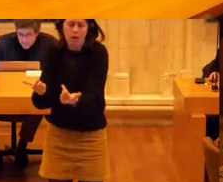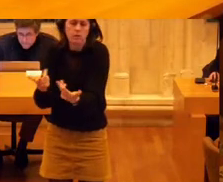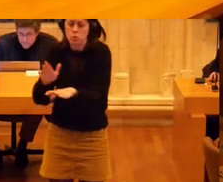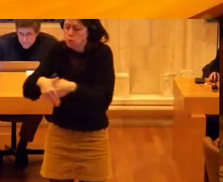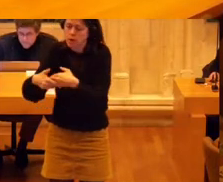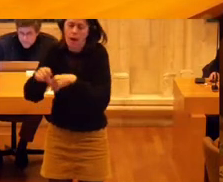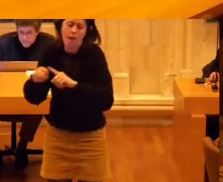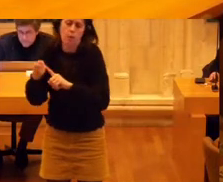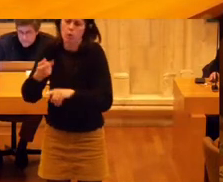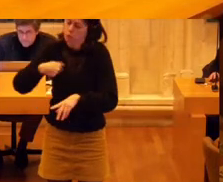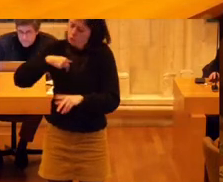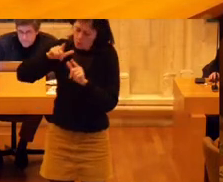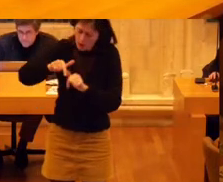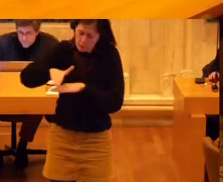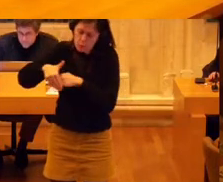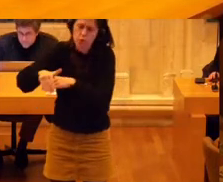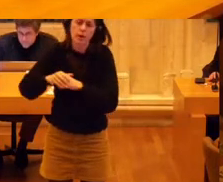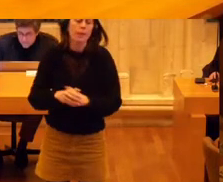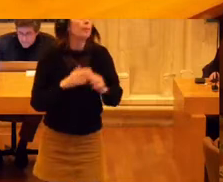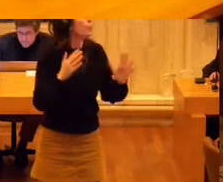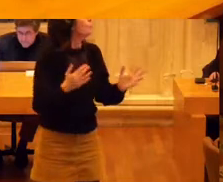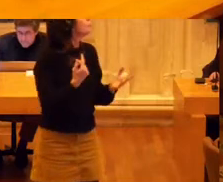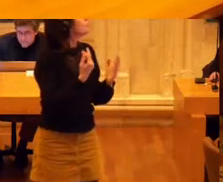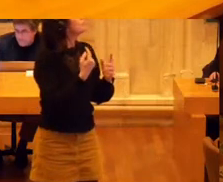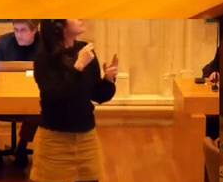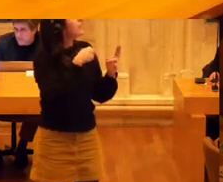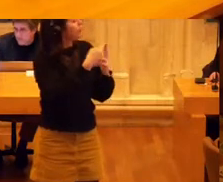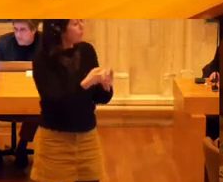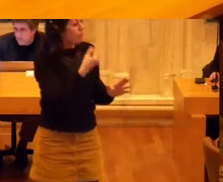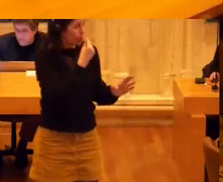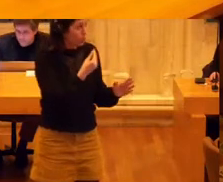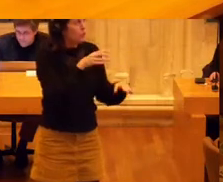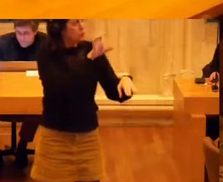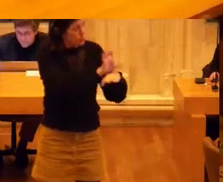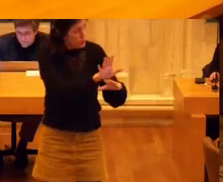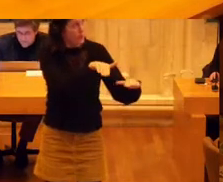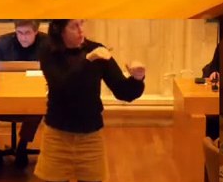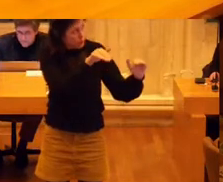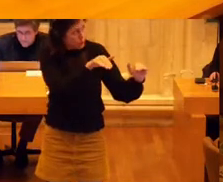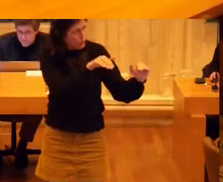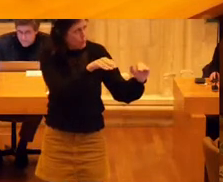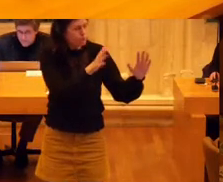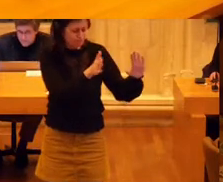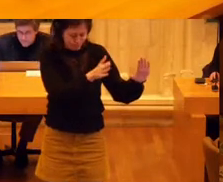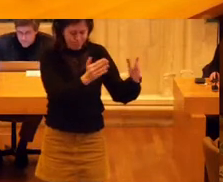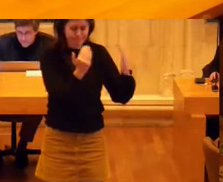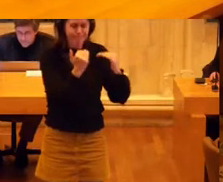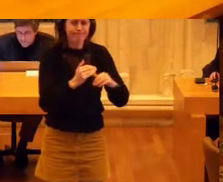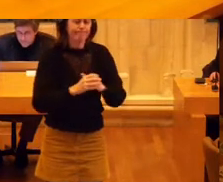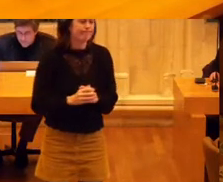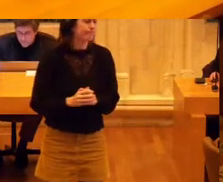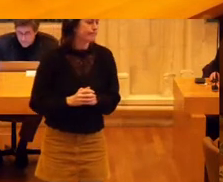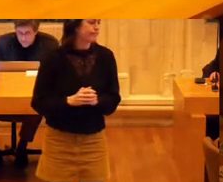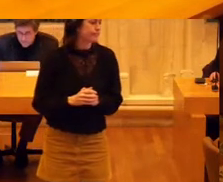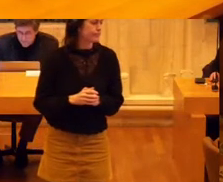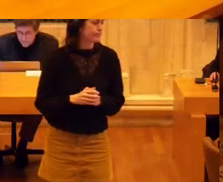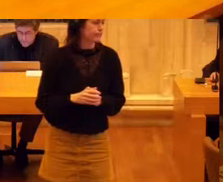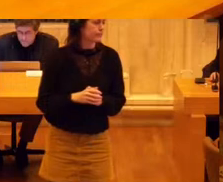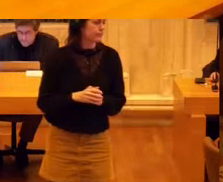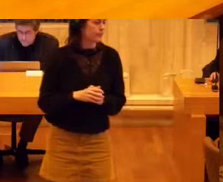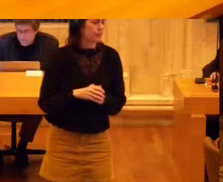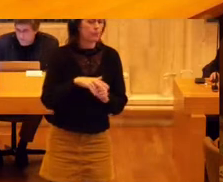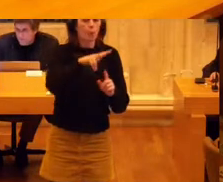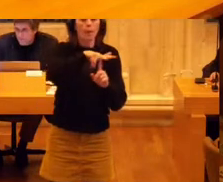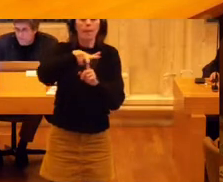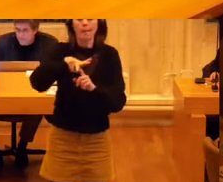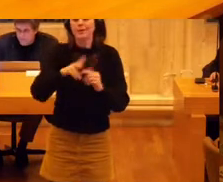Bon, une fois qu'on a répondu à cette question, est-ce qu'il y a des oppositions, des abstentions? Ensuite, l'organisation des marchés nocturnes, bon, c'est la reconduction